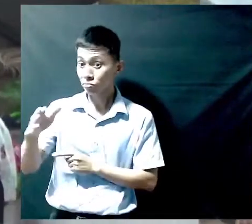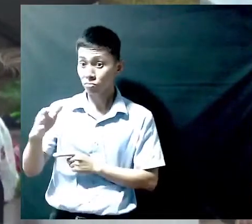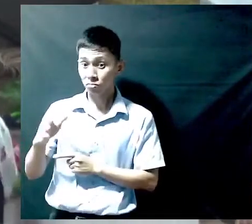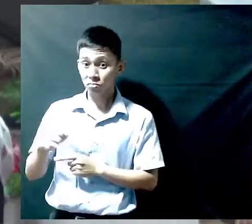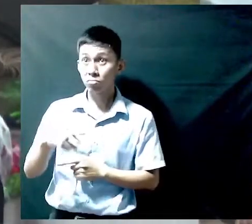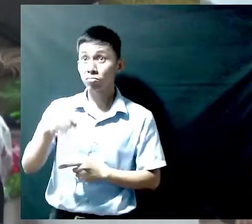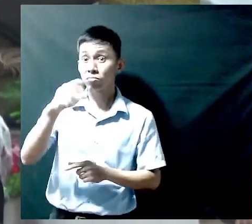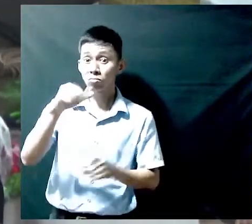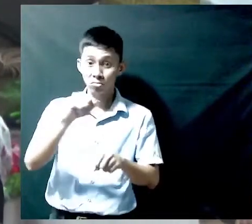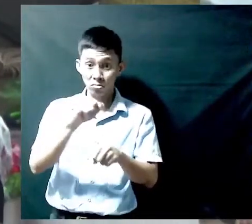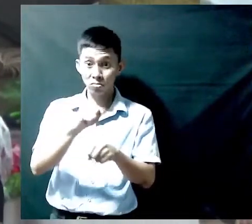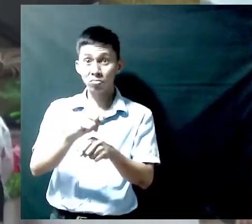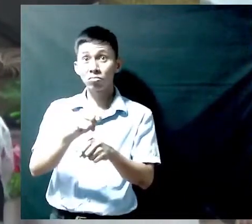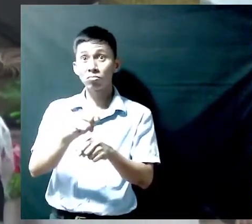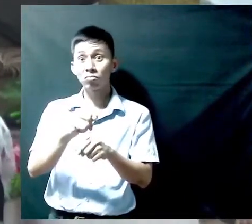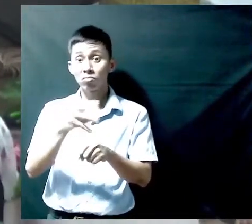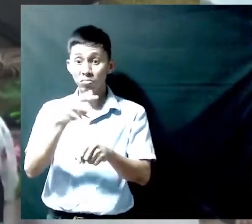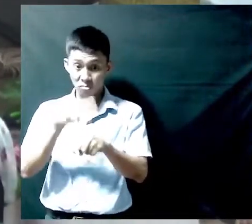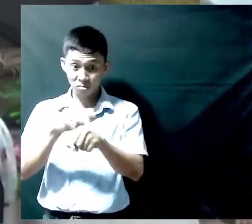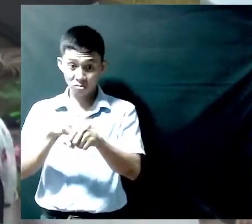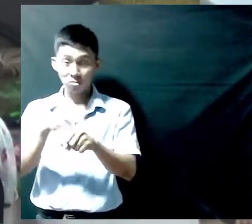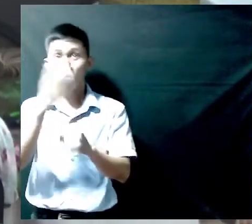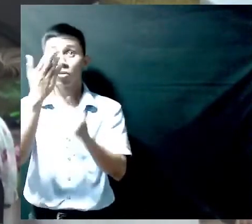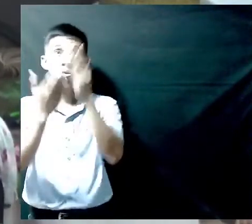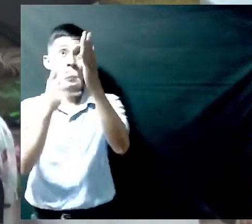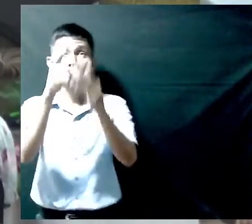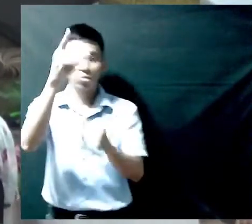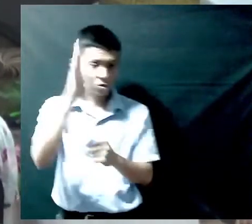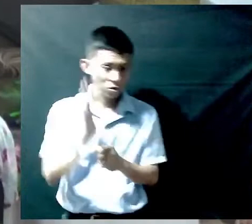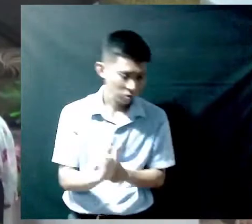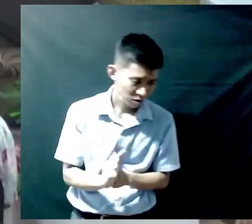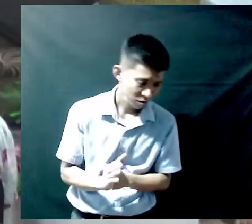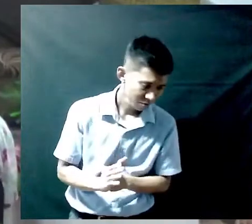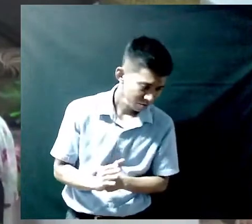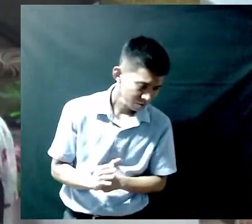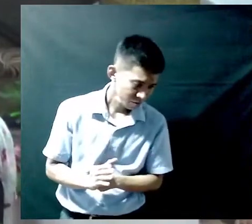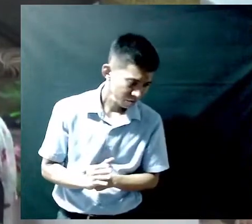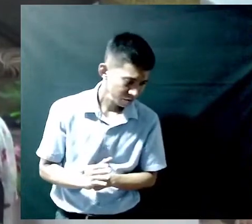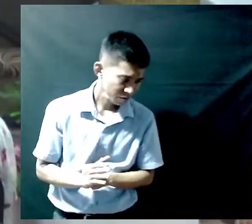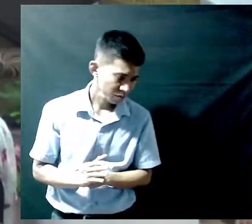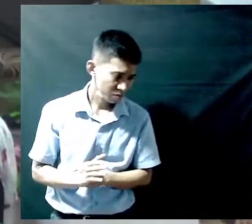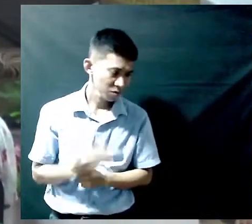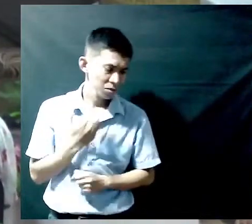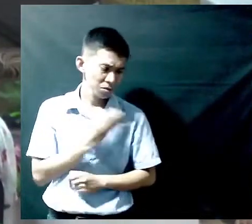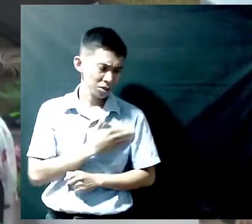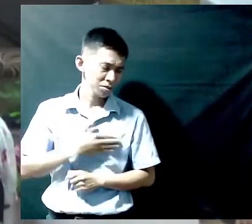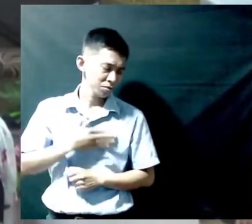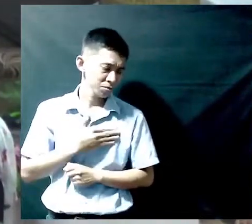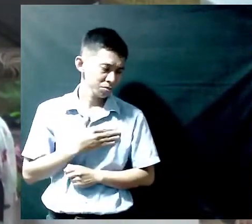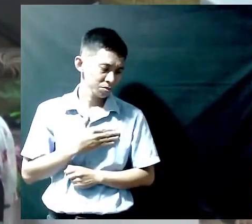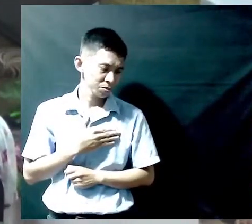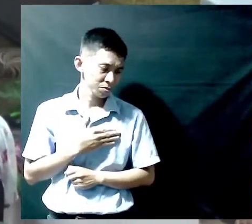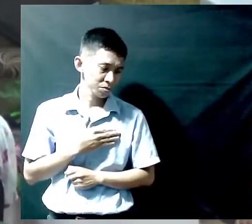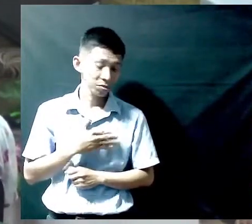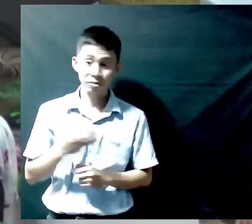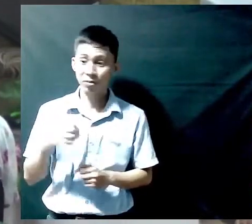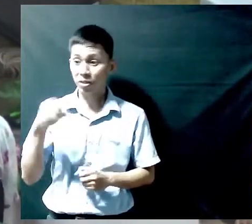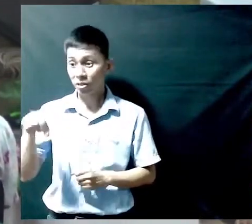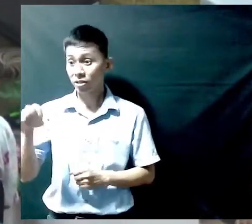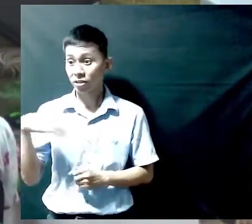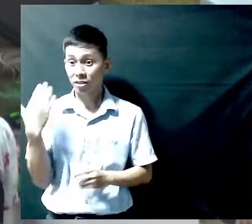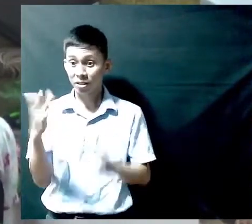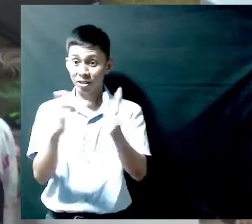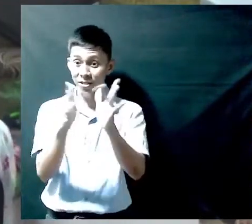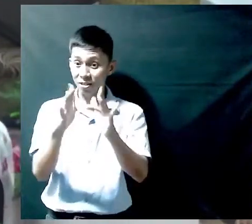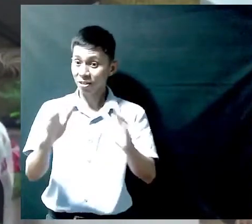ganon. When you say, Lord, I give everything to you have to burn the bridge. Because in Christianity, there is no